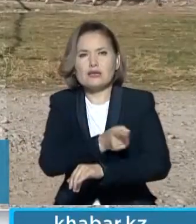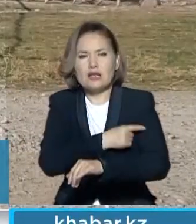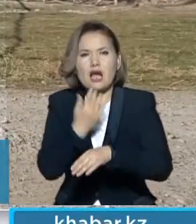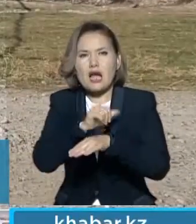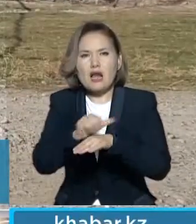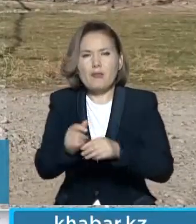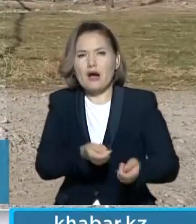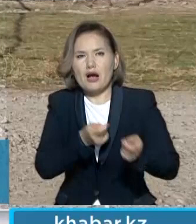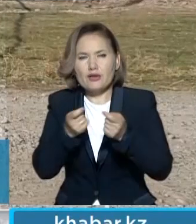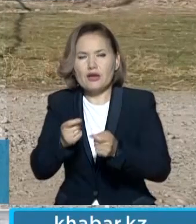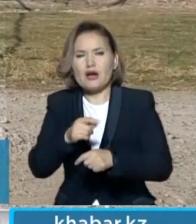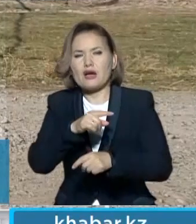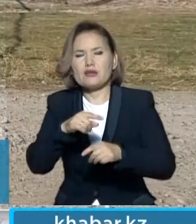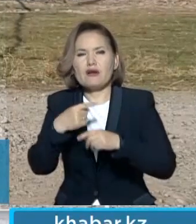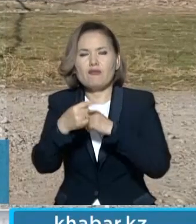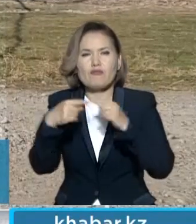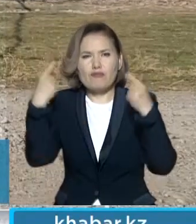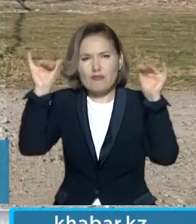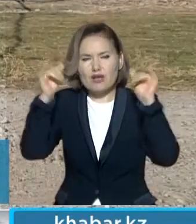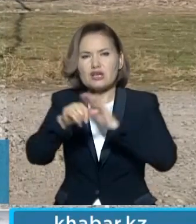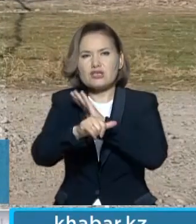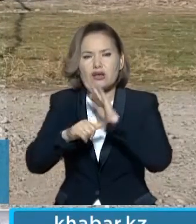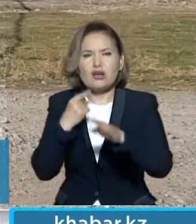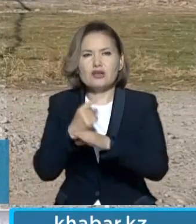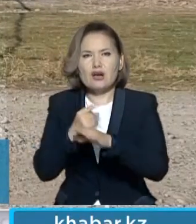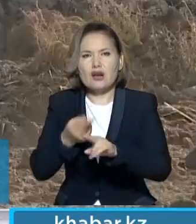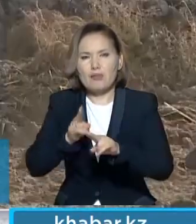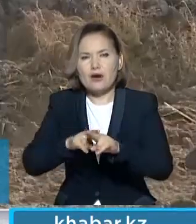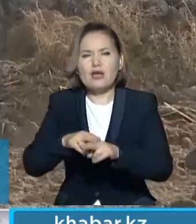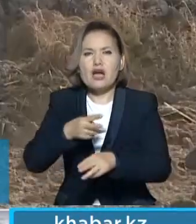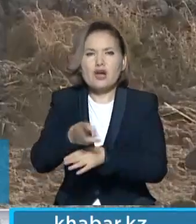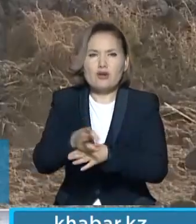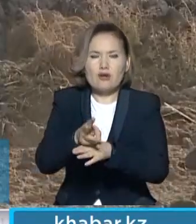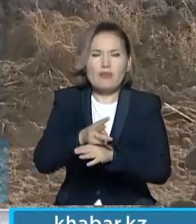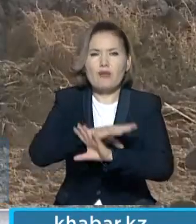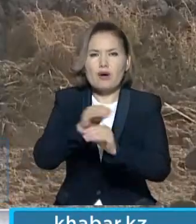Сырттан мал әкелуге және шығаруға тыйым салынды. Індет ошағында зарарсыздандыру жүргізіледі.